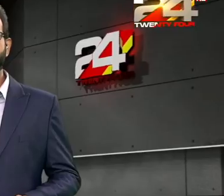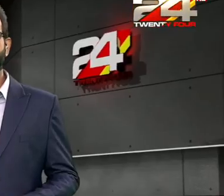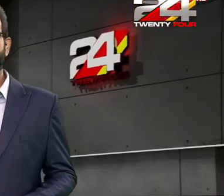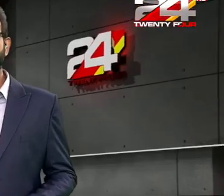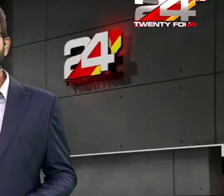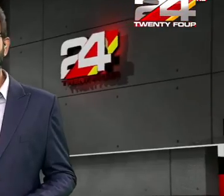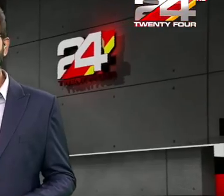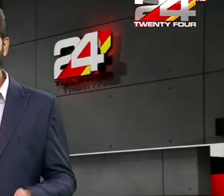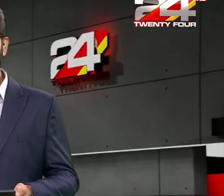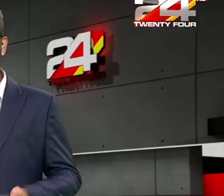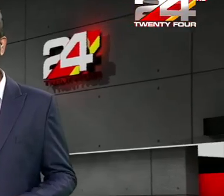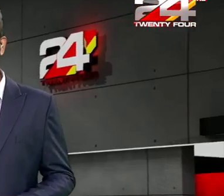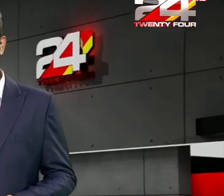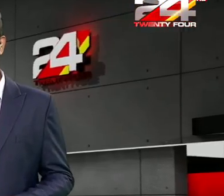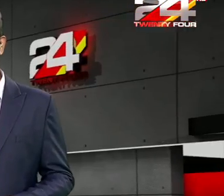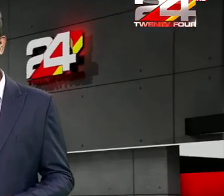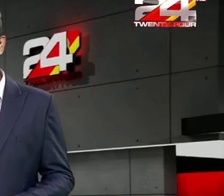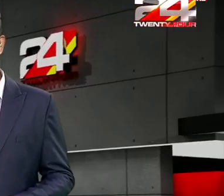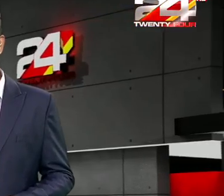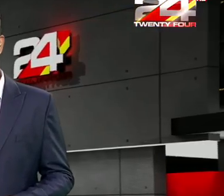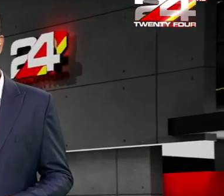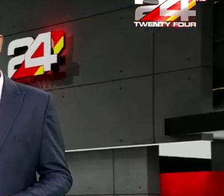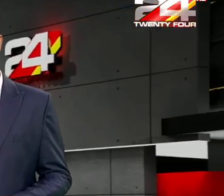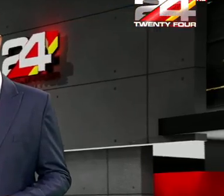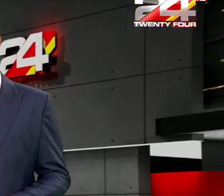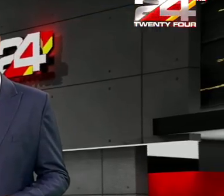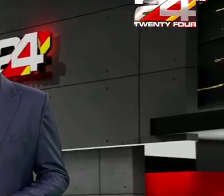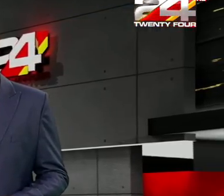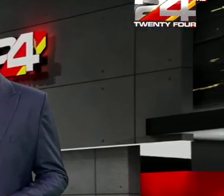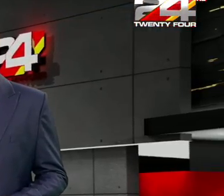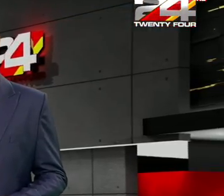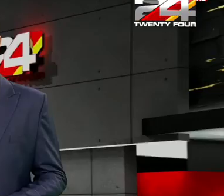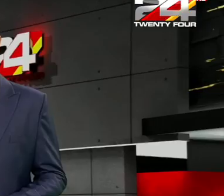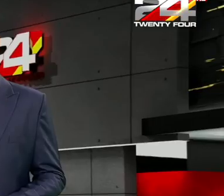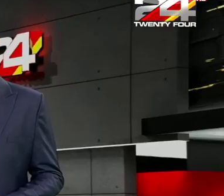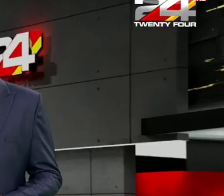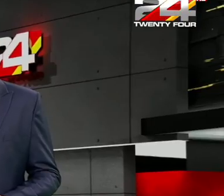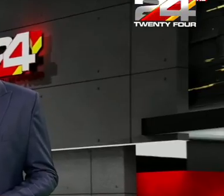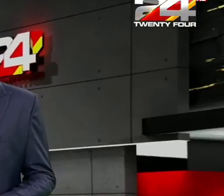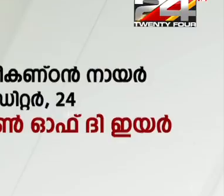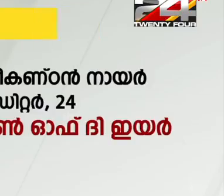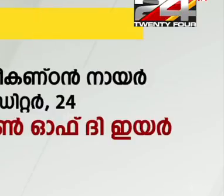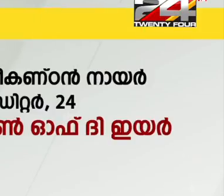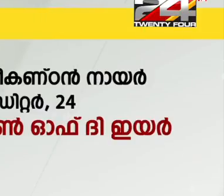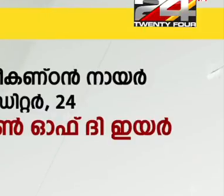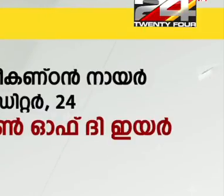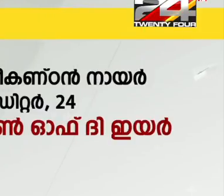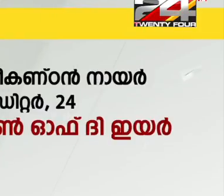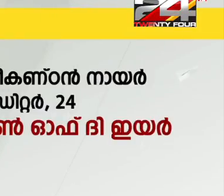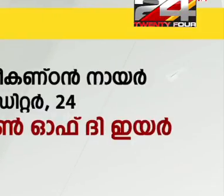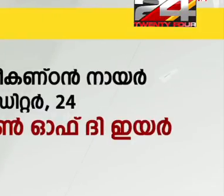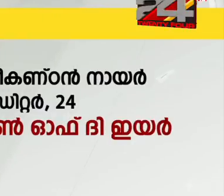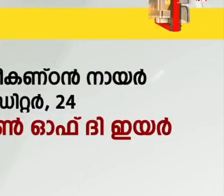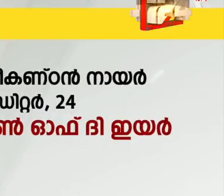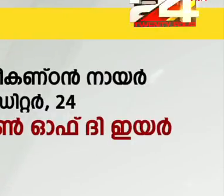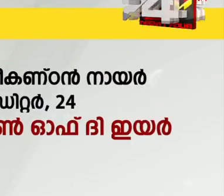ഓൾ ഇന്ത്യ മലയാളി അസോസിയേഷൻ ഐക്കൺ ഓഫ് ദി ഇയർ പുരസ്കാരം ഫ്ലവേഴ്സ് മാനേജിംഗ് ഡയറക്ടറും 24 ചീഫ് എഡിറ്ററുമായ R ശ്രീകണ്ഠൻ നായർക്ക്. ഇതടക്കം എയ്മിയുടെ ദൃശ്യമാധ്യമ